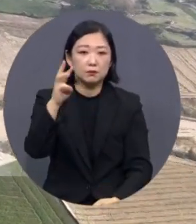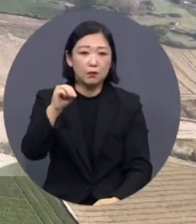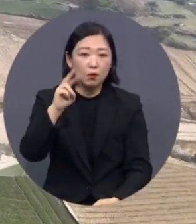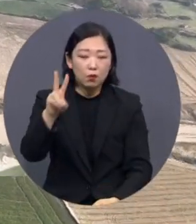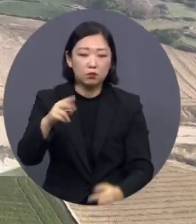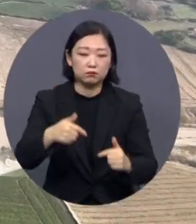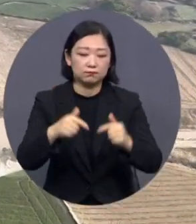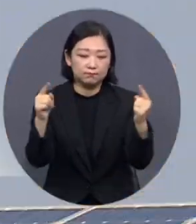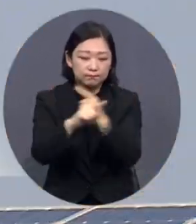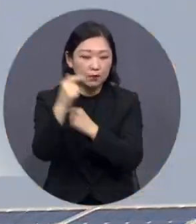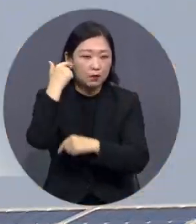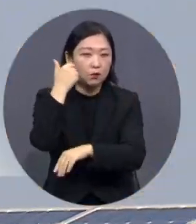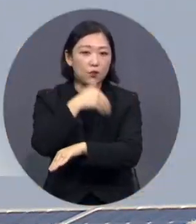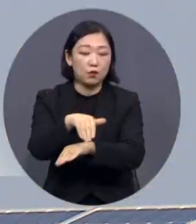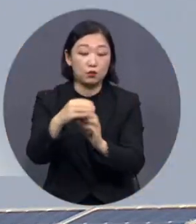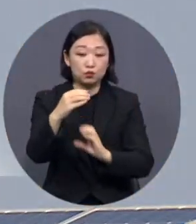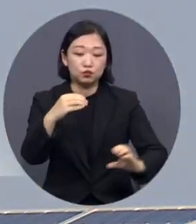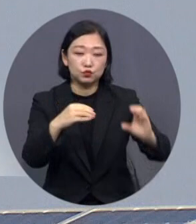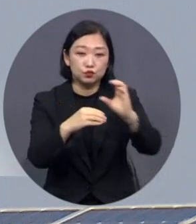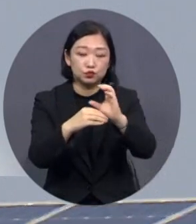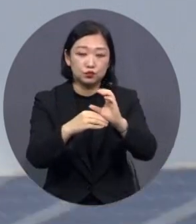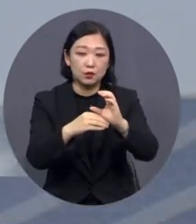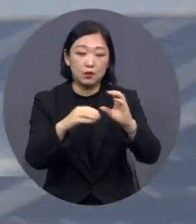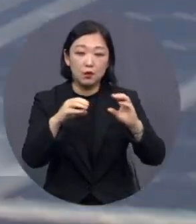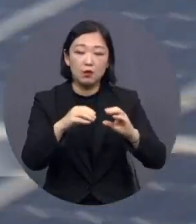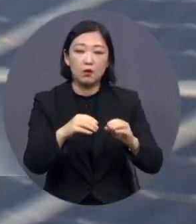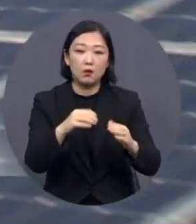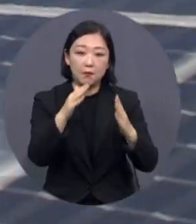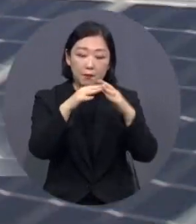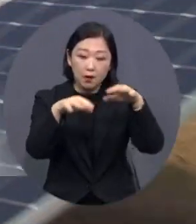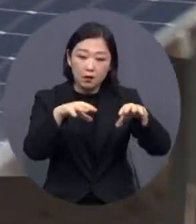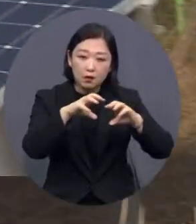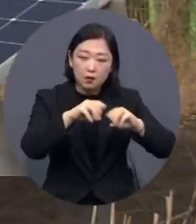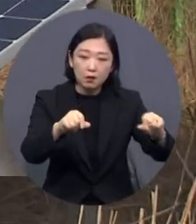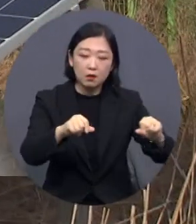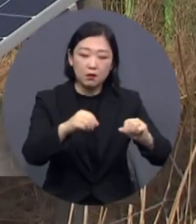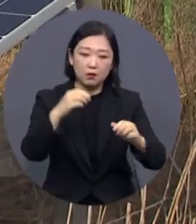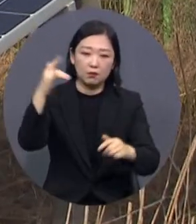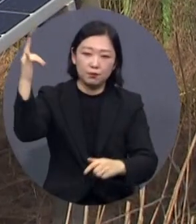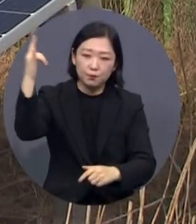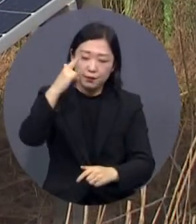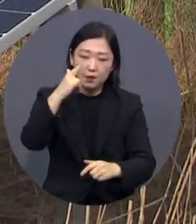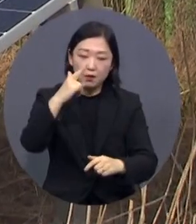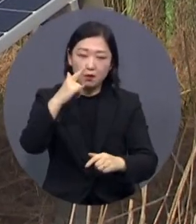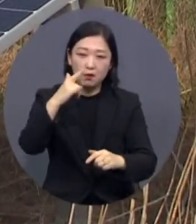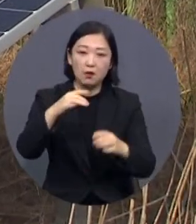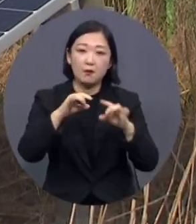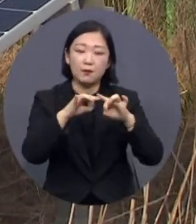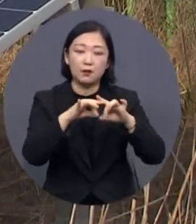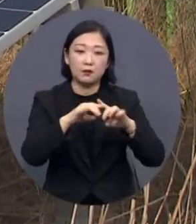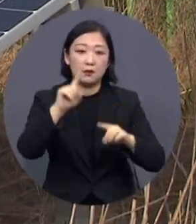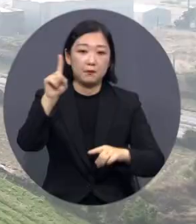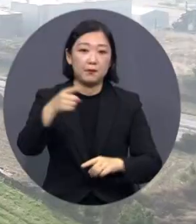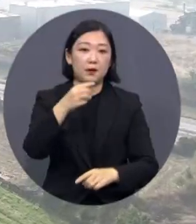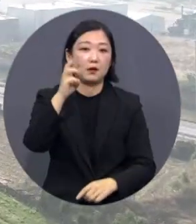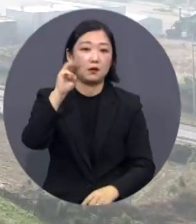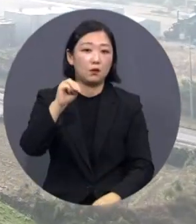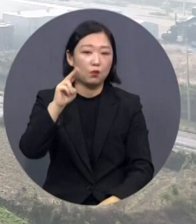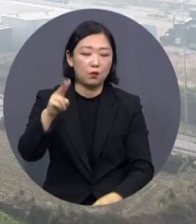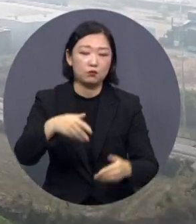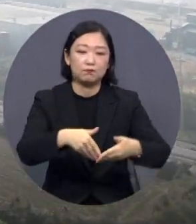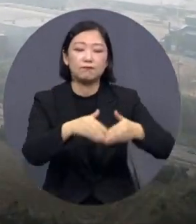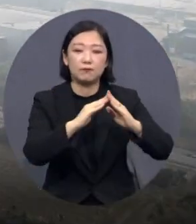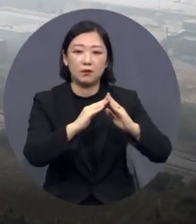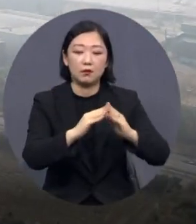계획입니다 또 추가로 마을 소유 부지에 태양광 발전기 100kw 설치했습니다